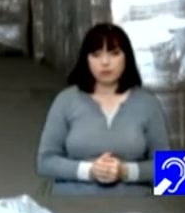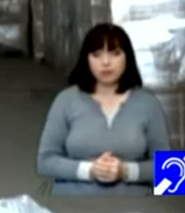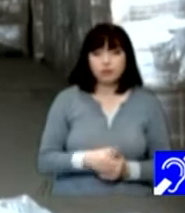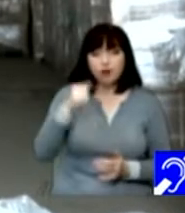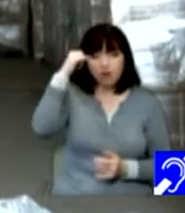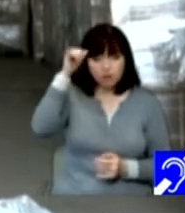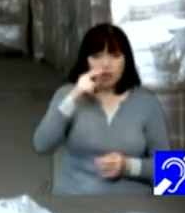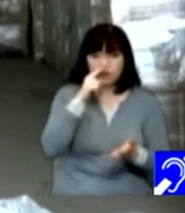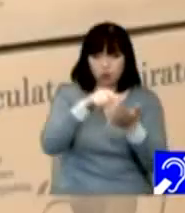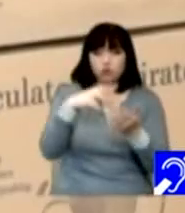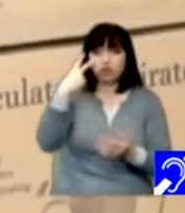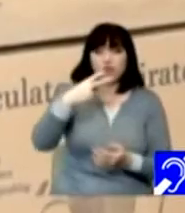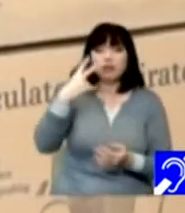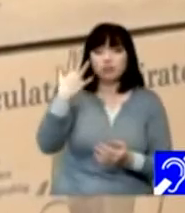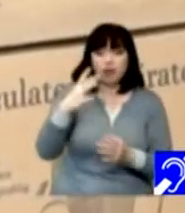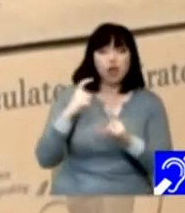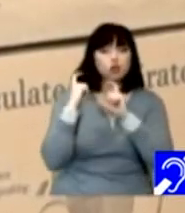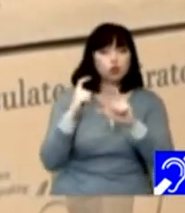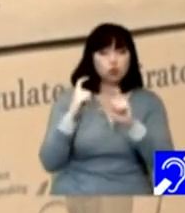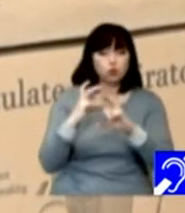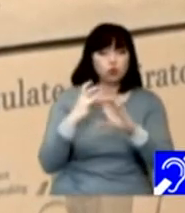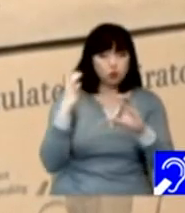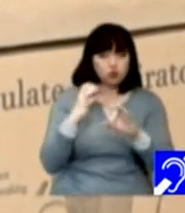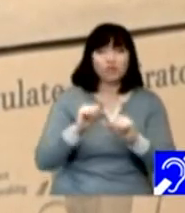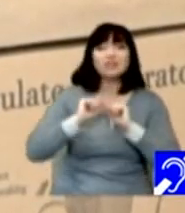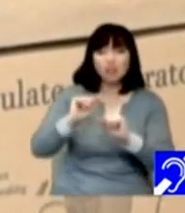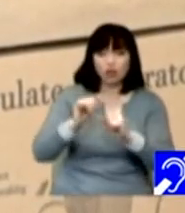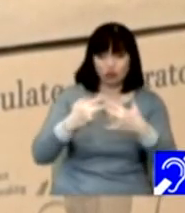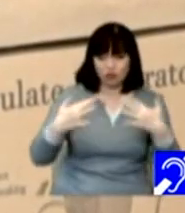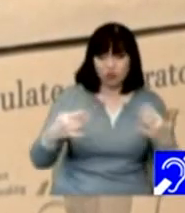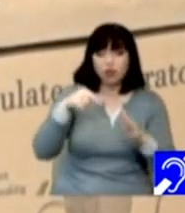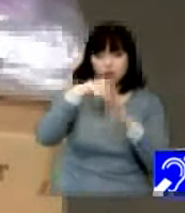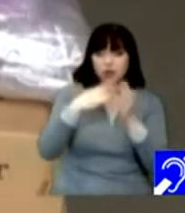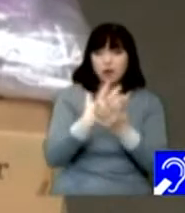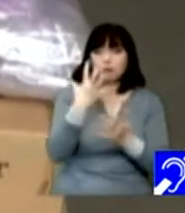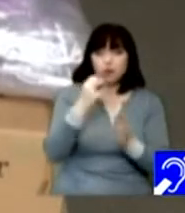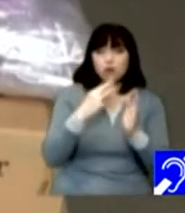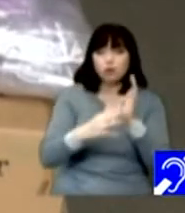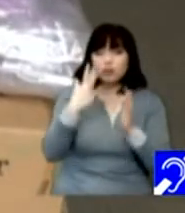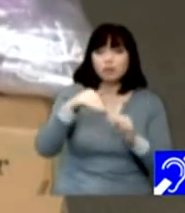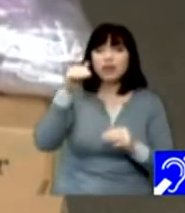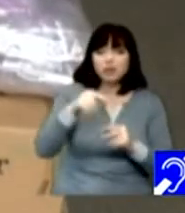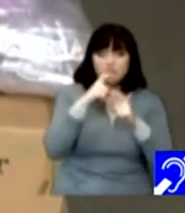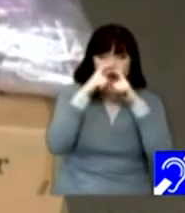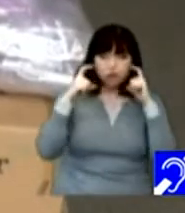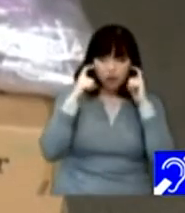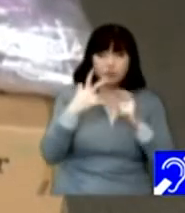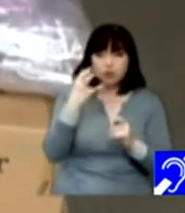La Bălți au ajuns 25 de camioane cu echipament de protecție care conțin 585.000 de măști de